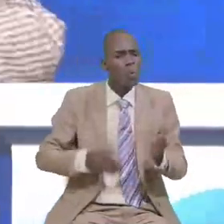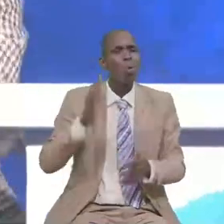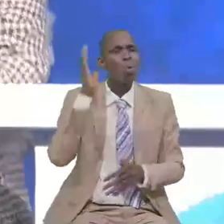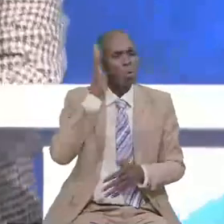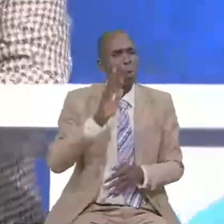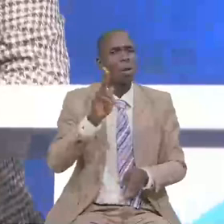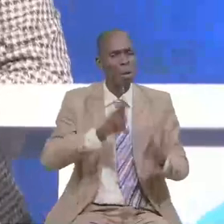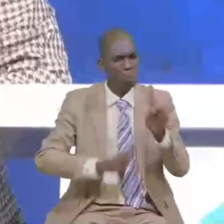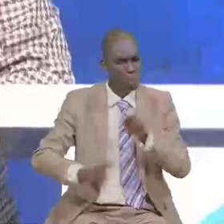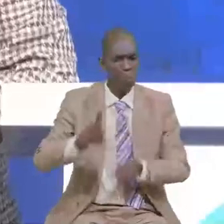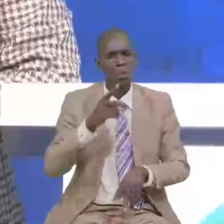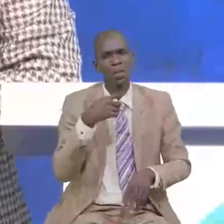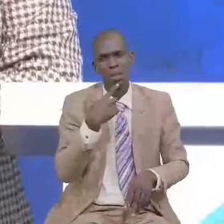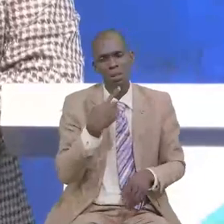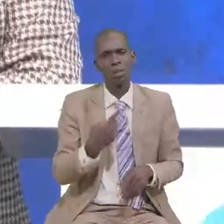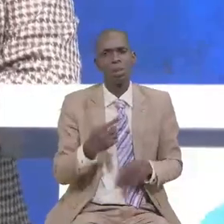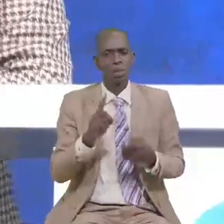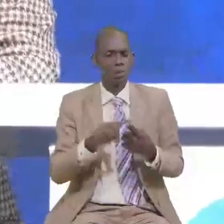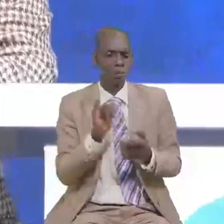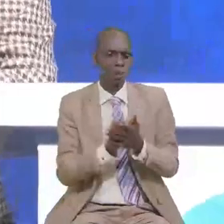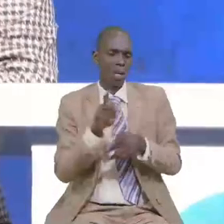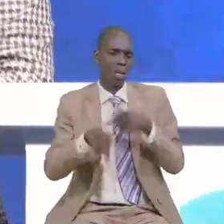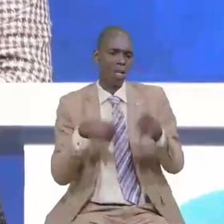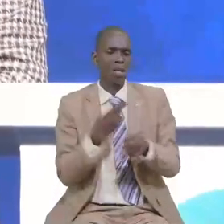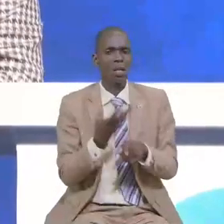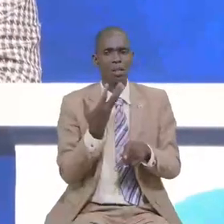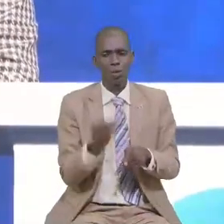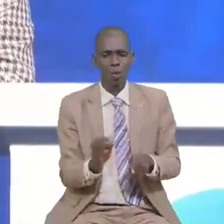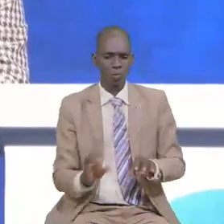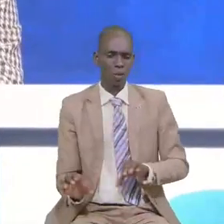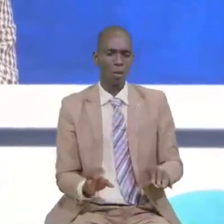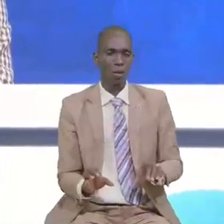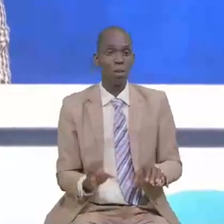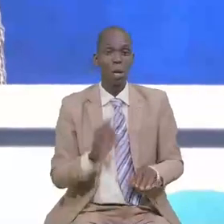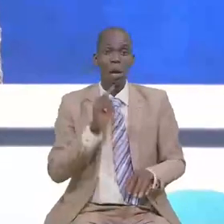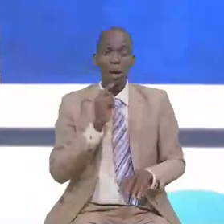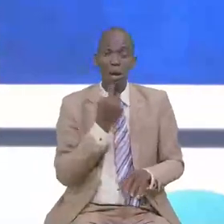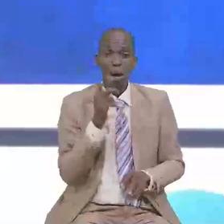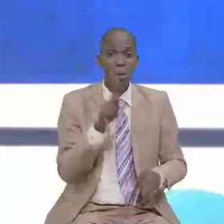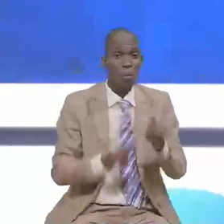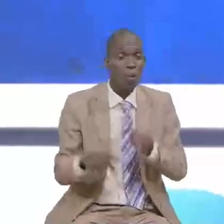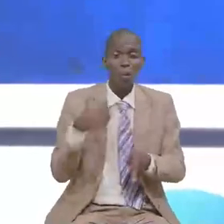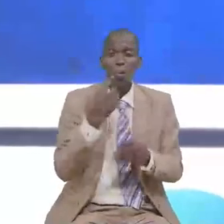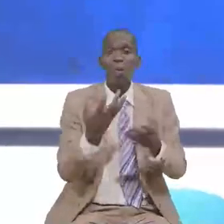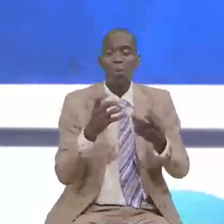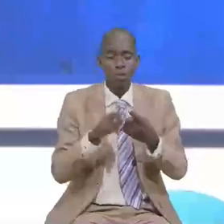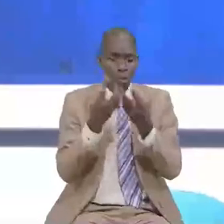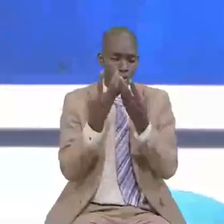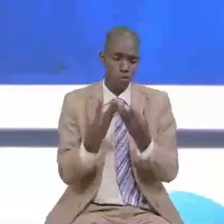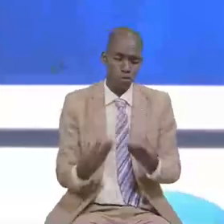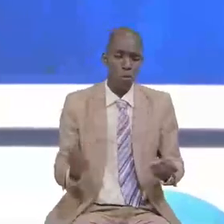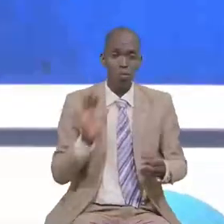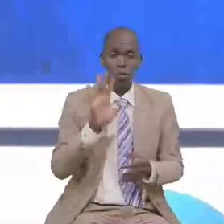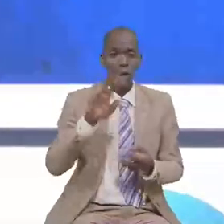gens? À une telle action, les personnes sincères qui